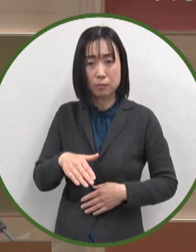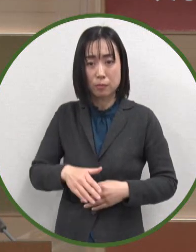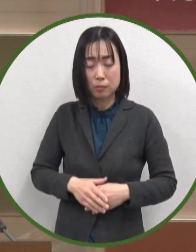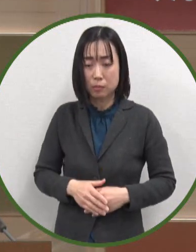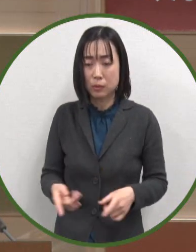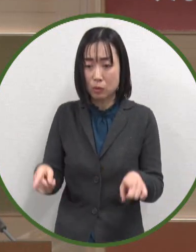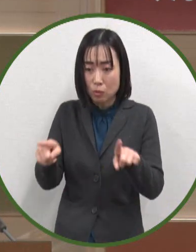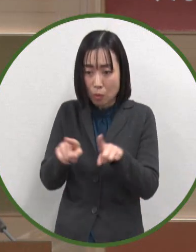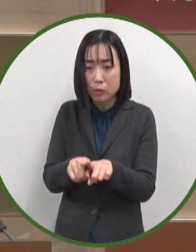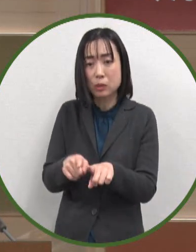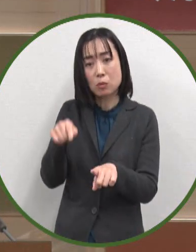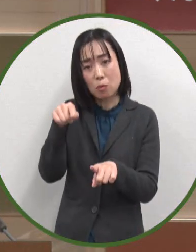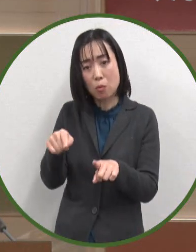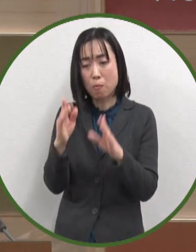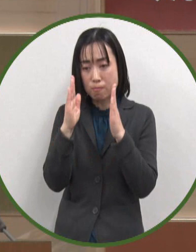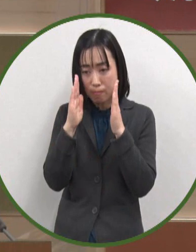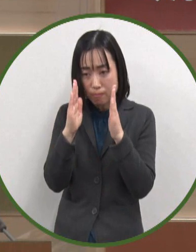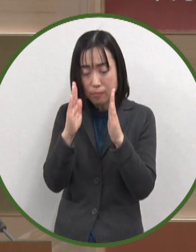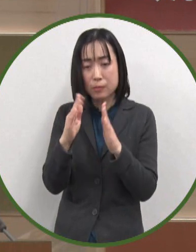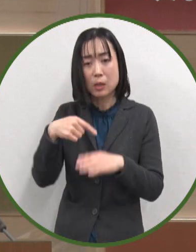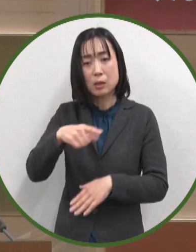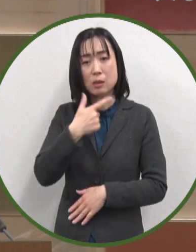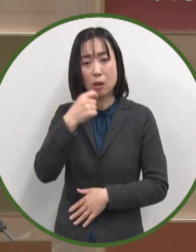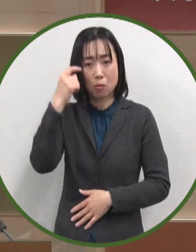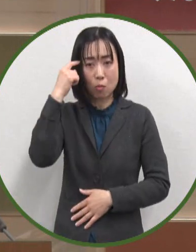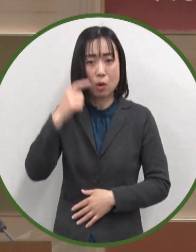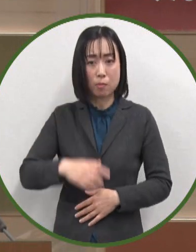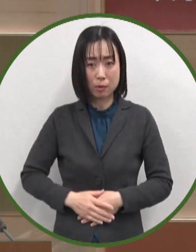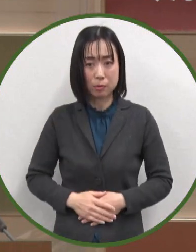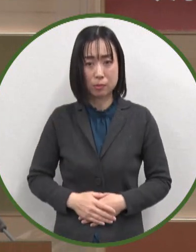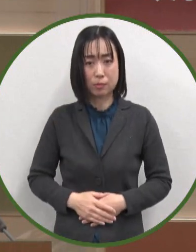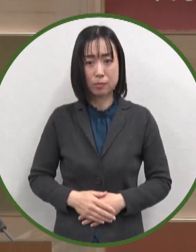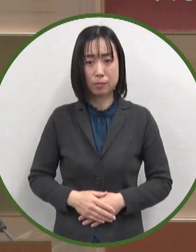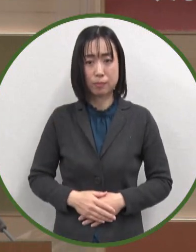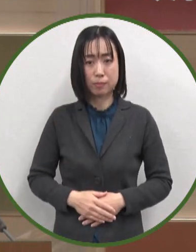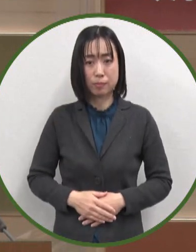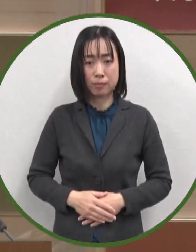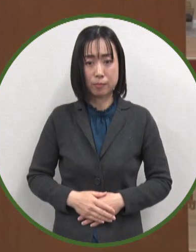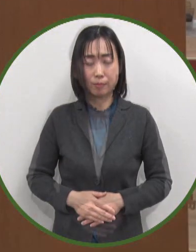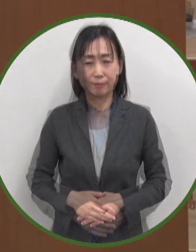乗り切っていきたいと思っております。私からは以上であります。